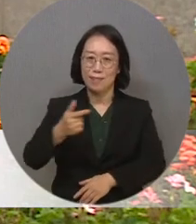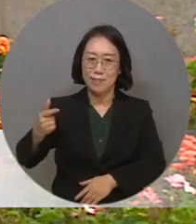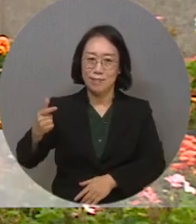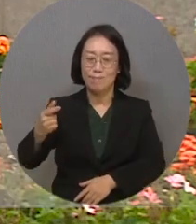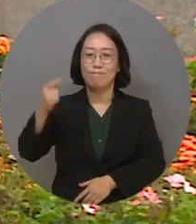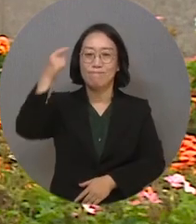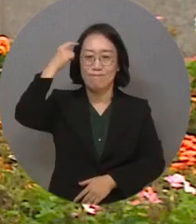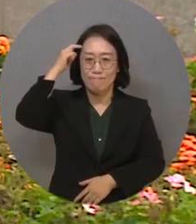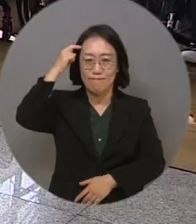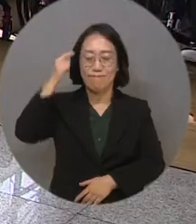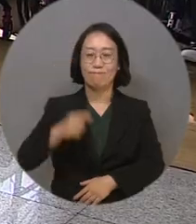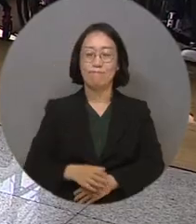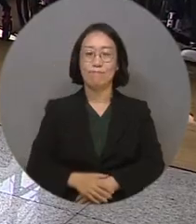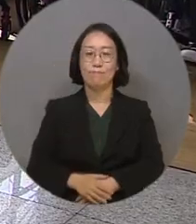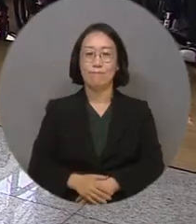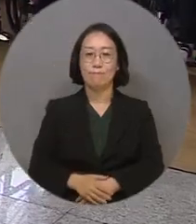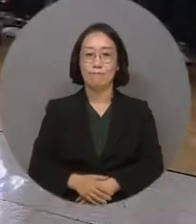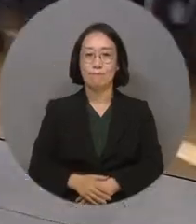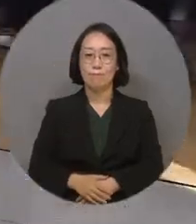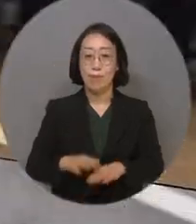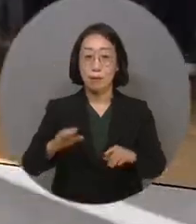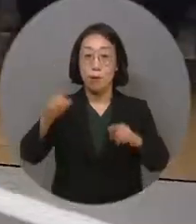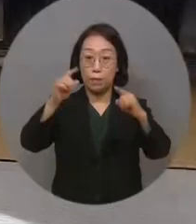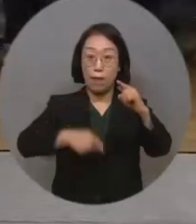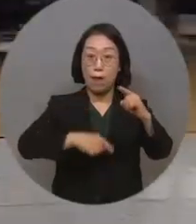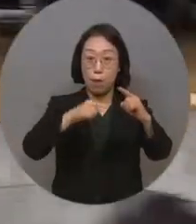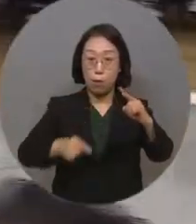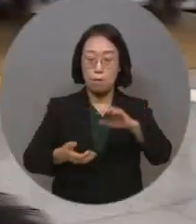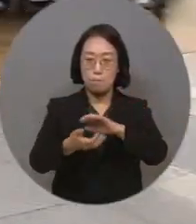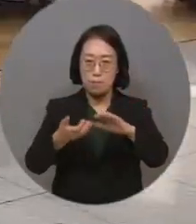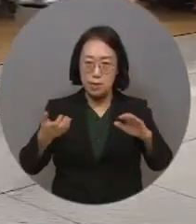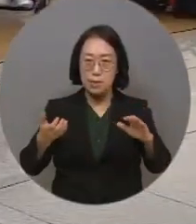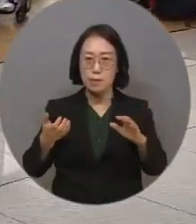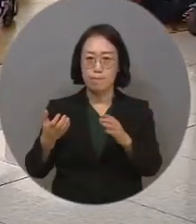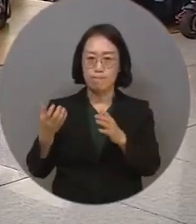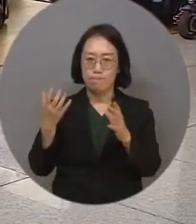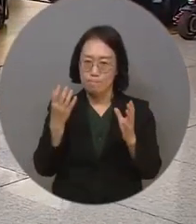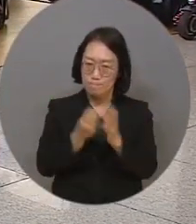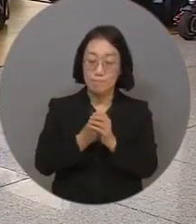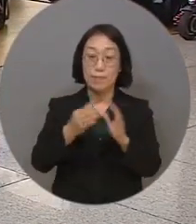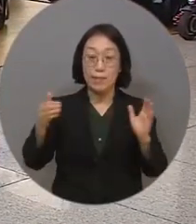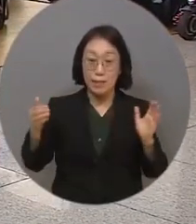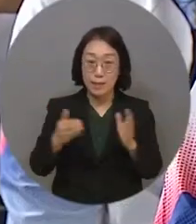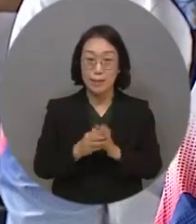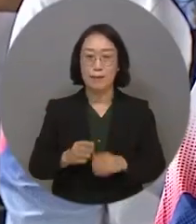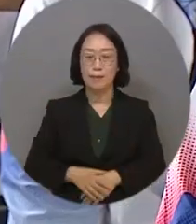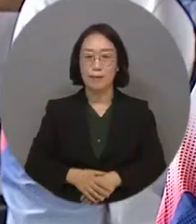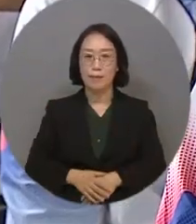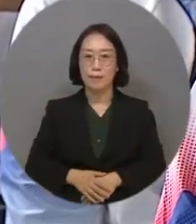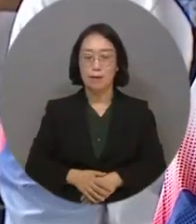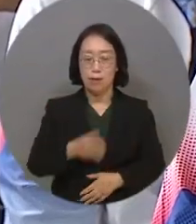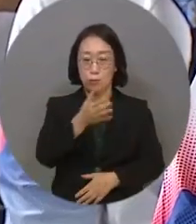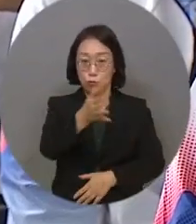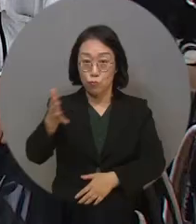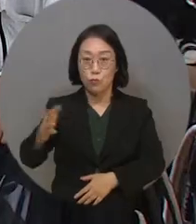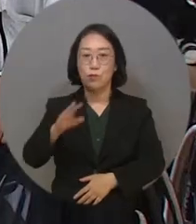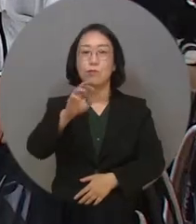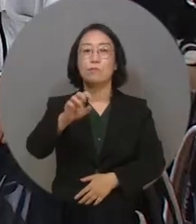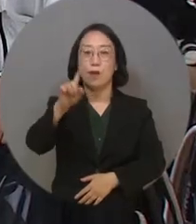생각하고 있습니다. 이번 대회를 위한 예열을 모두 마친 가운데 우리나라는 21개 종목에